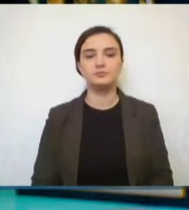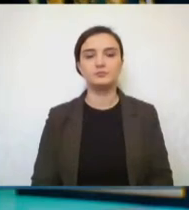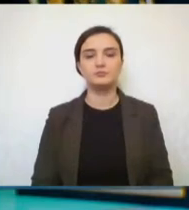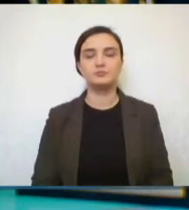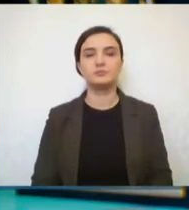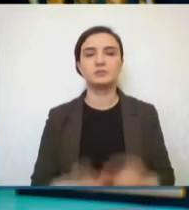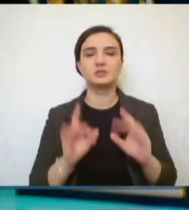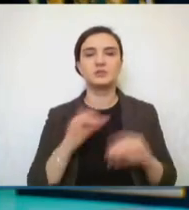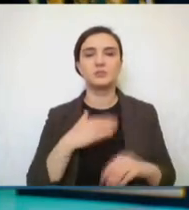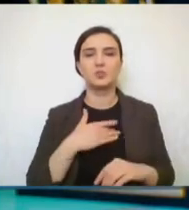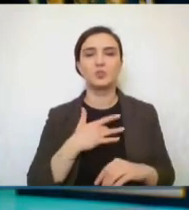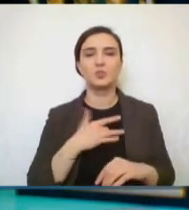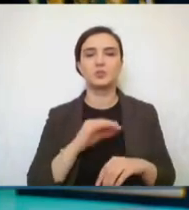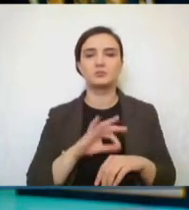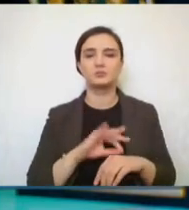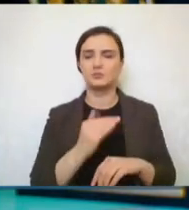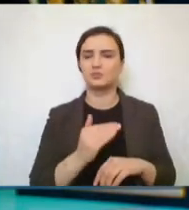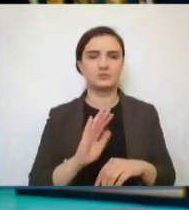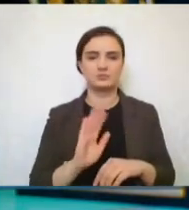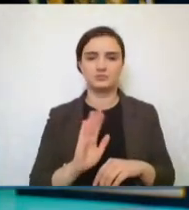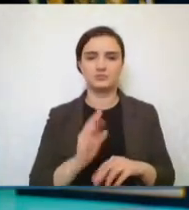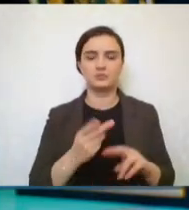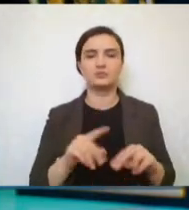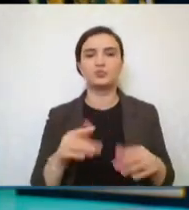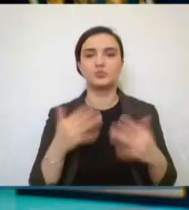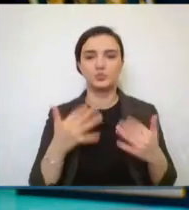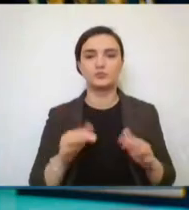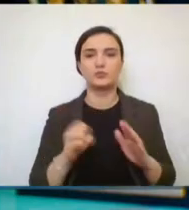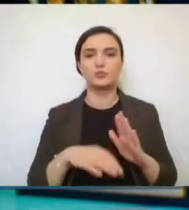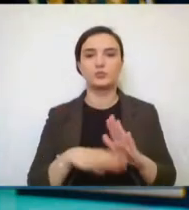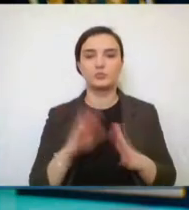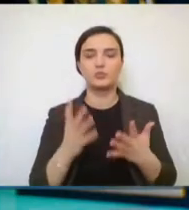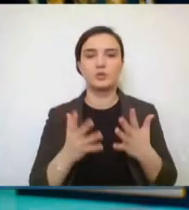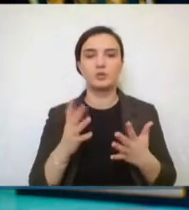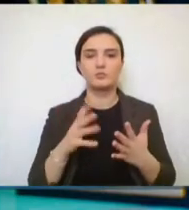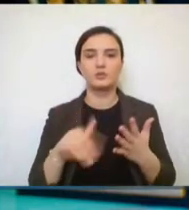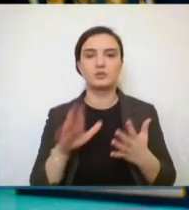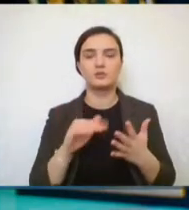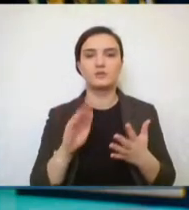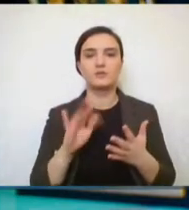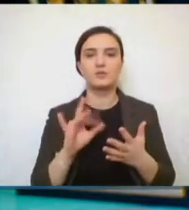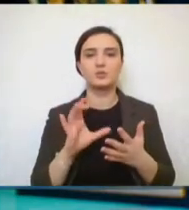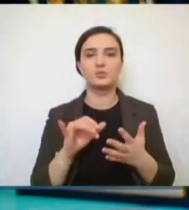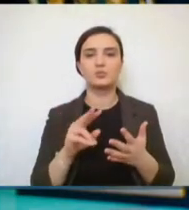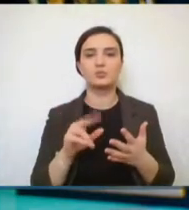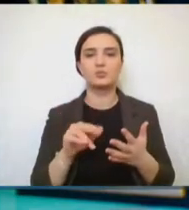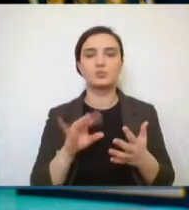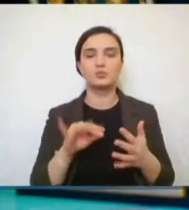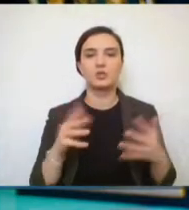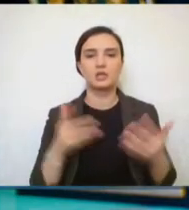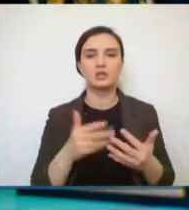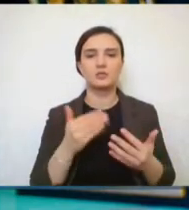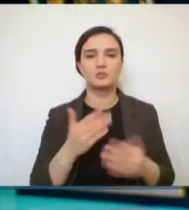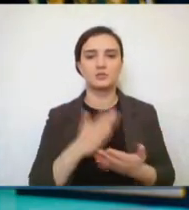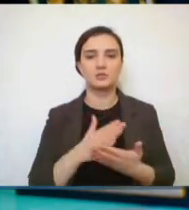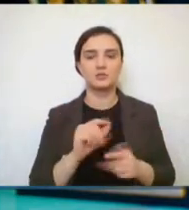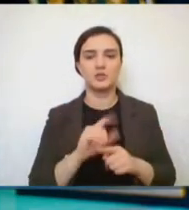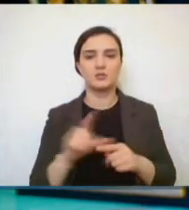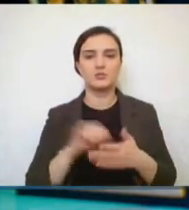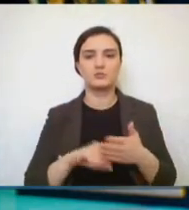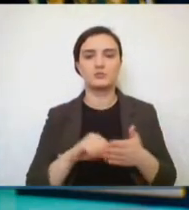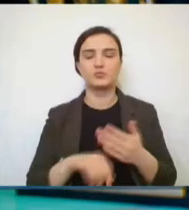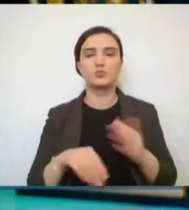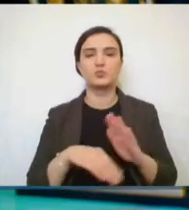არ ახასიათებს. ეს უკვე უფრო ალბათ ამ ვირუსული ანთებითი პროცესის მიერ არის გამოწვეული და უფრო